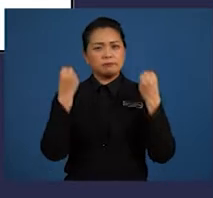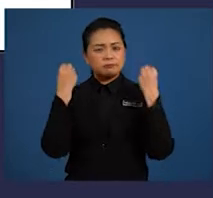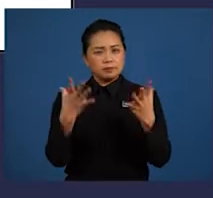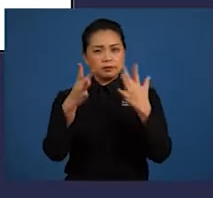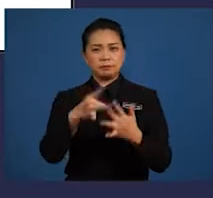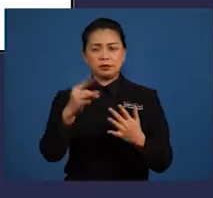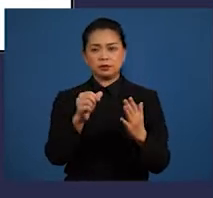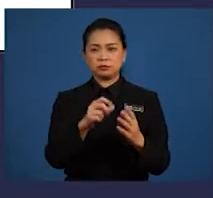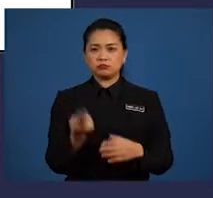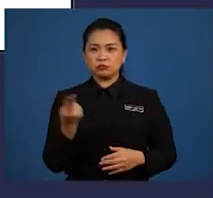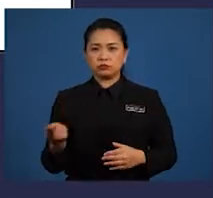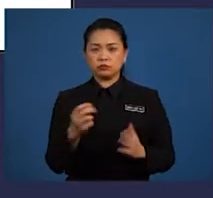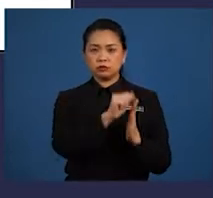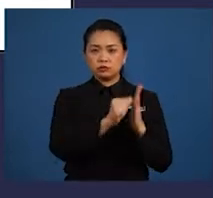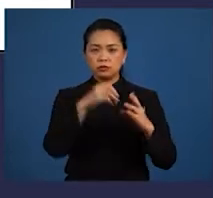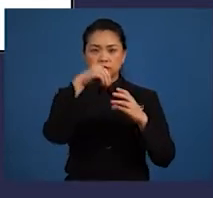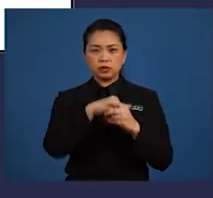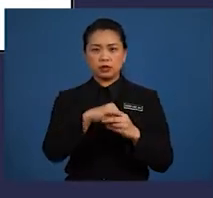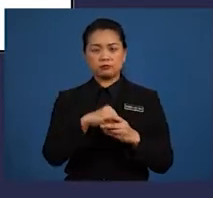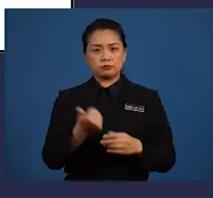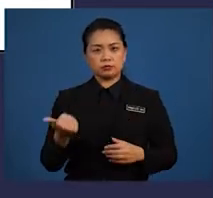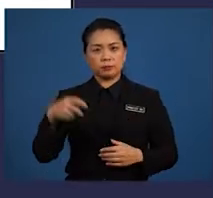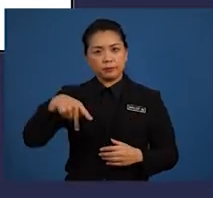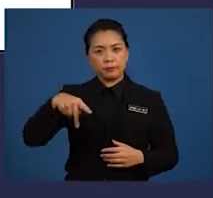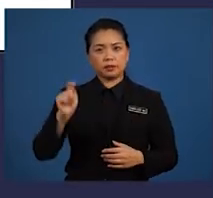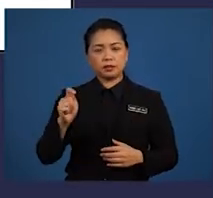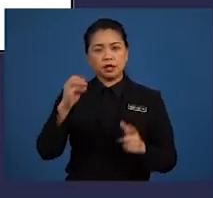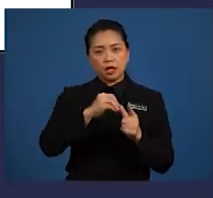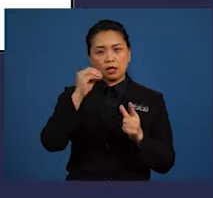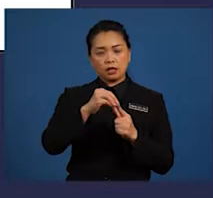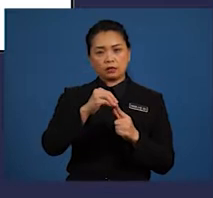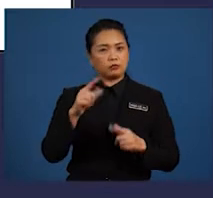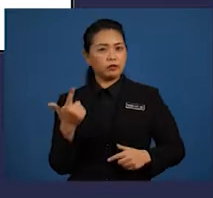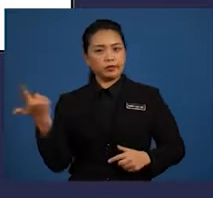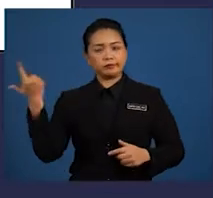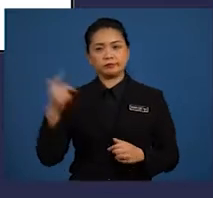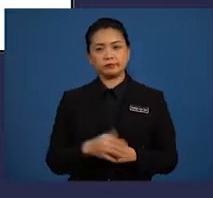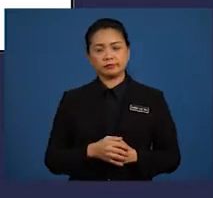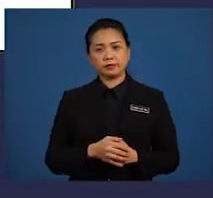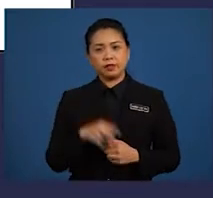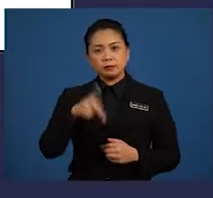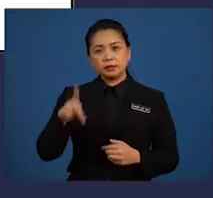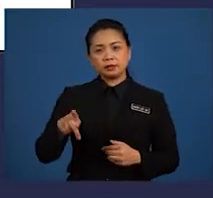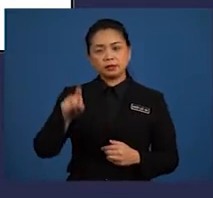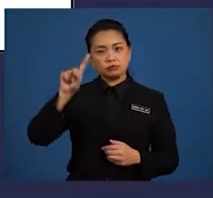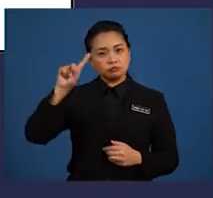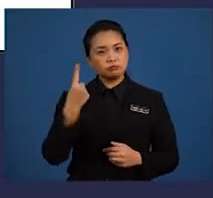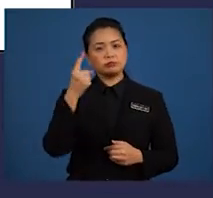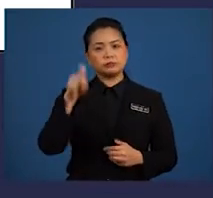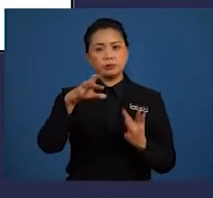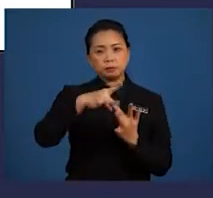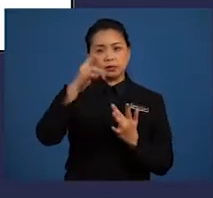pemilihan musuhan masih dalam aplikasi PowerPoint atau aplikasi lain belajar hanya